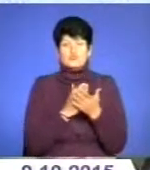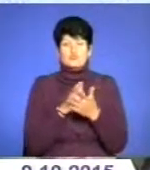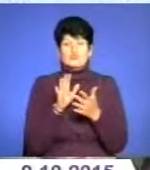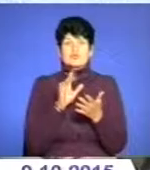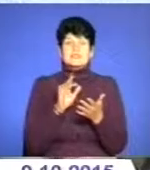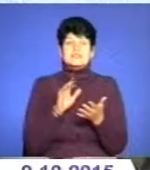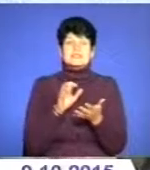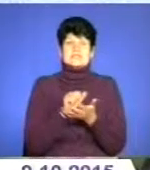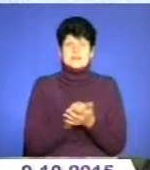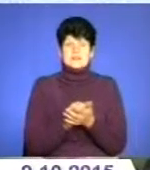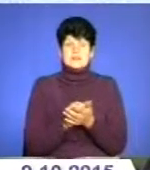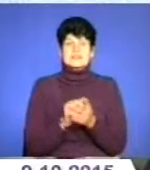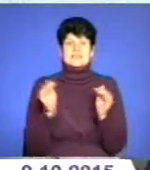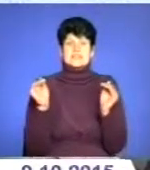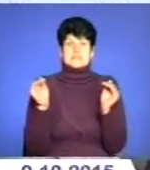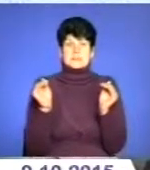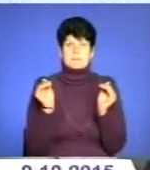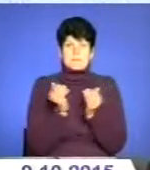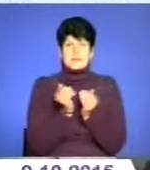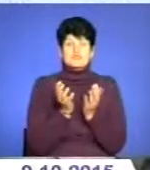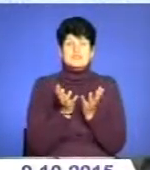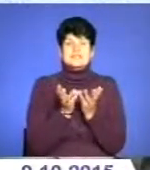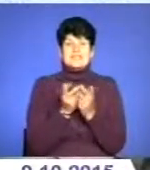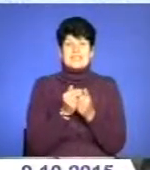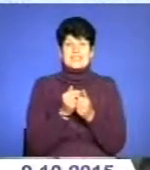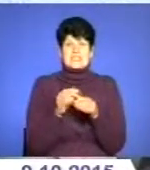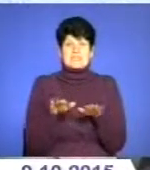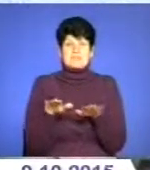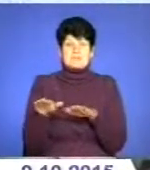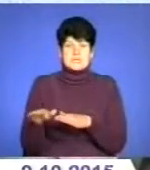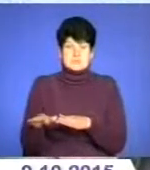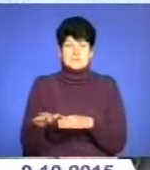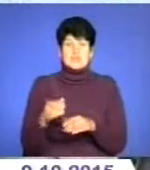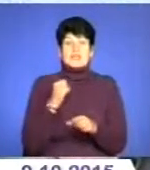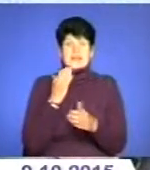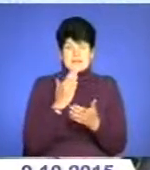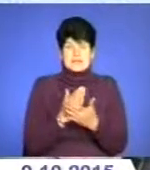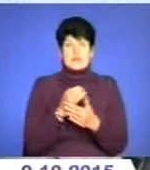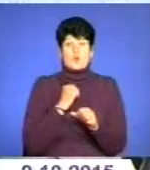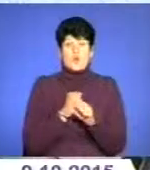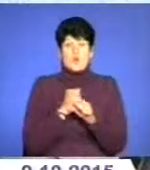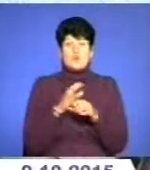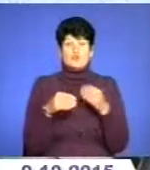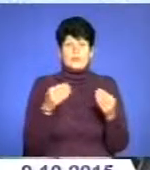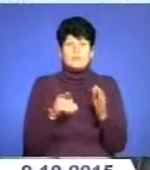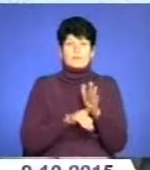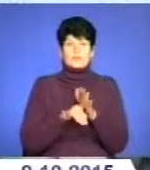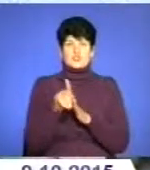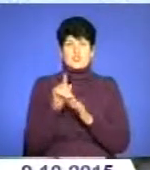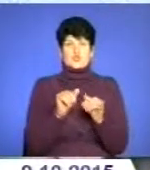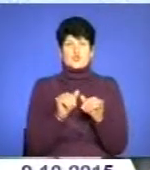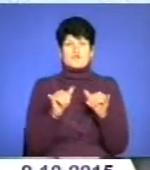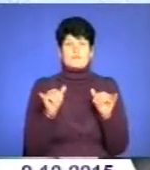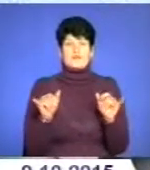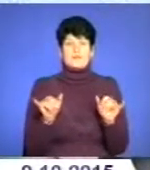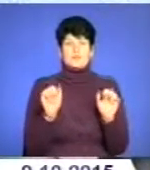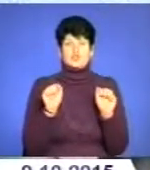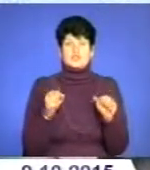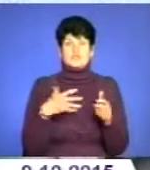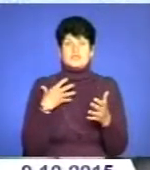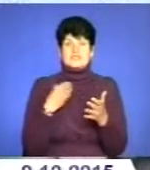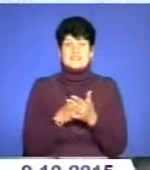вакансії, і зменшується також кількість самих вакансій. Хоча є роботодавці, які починають розвивати, можливо, свій бізнес в такій